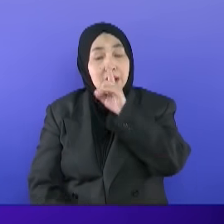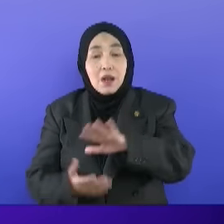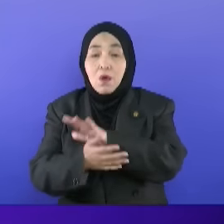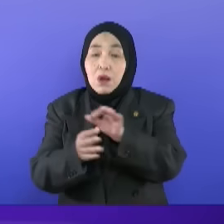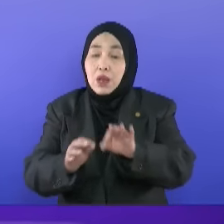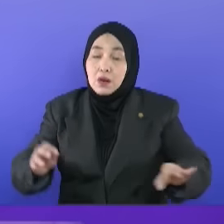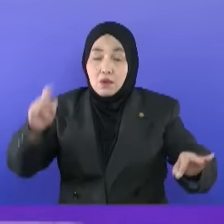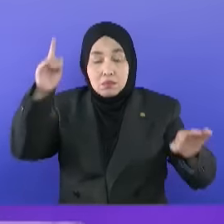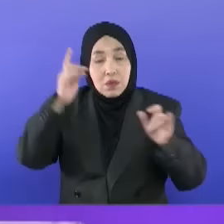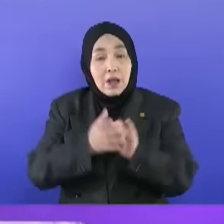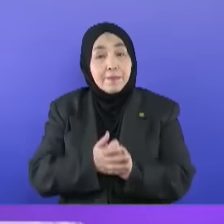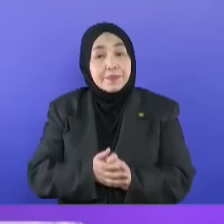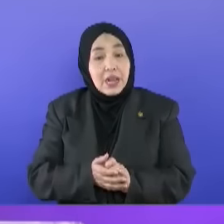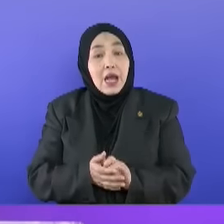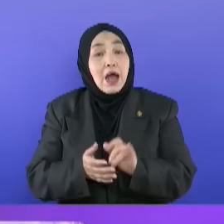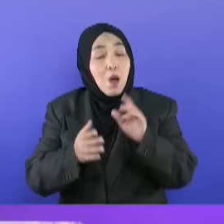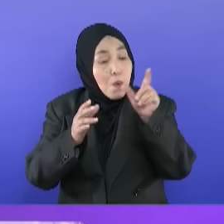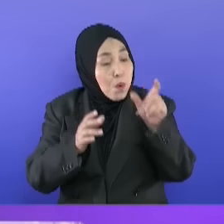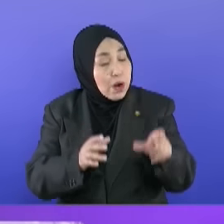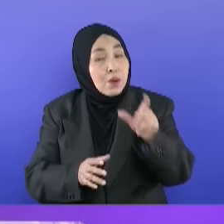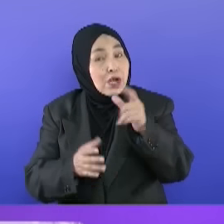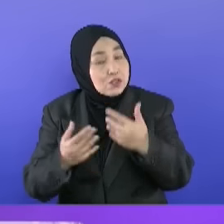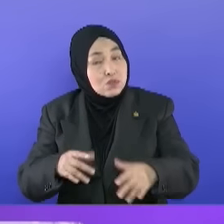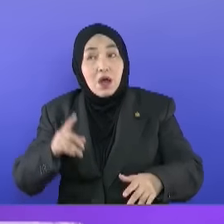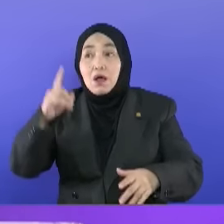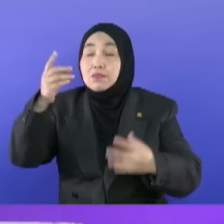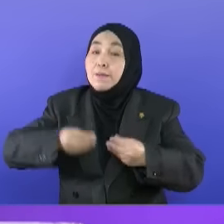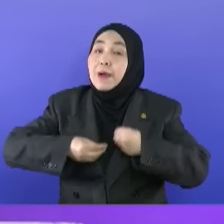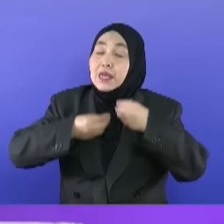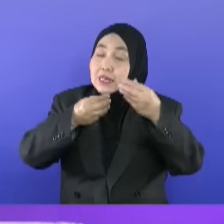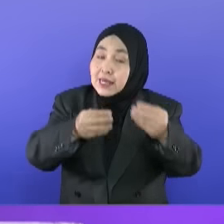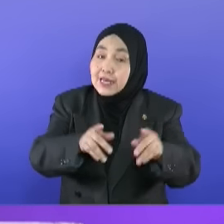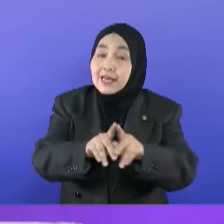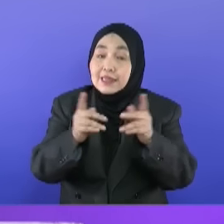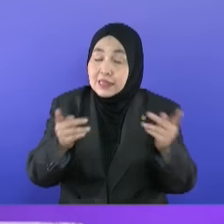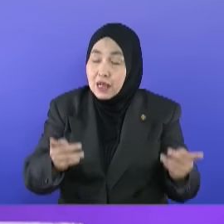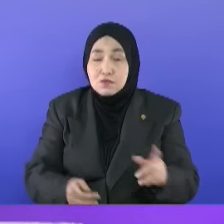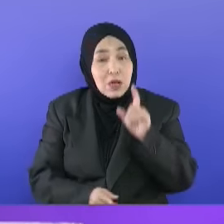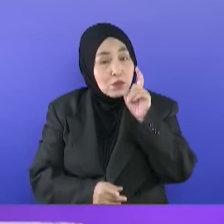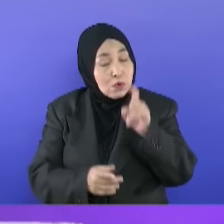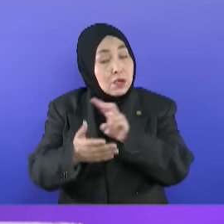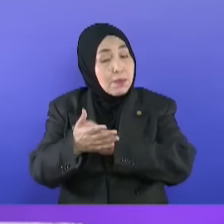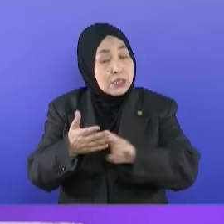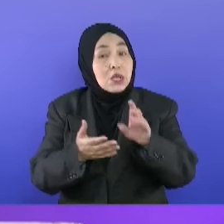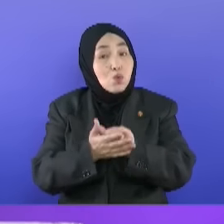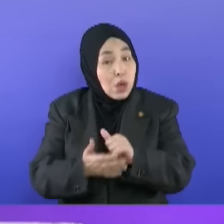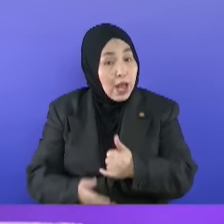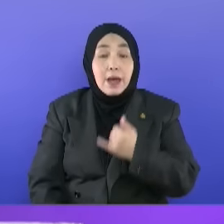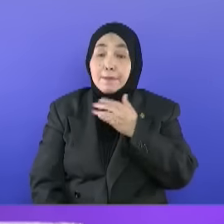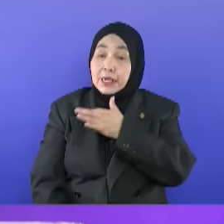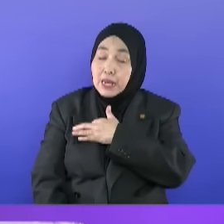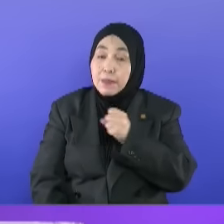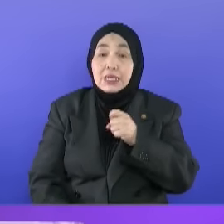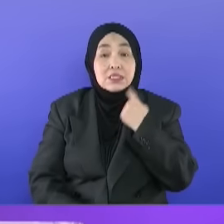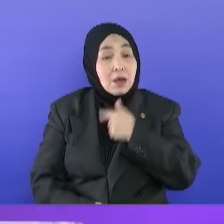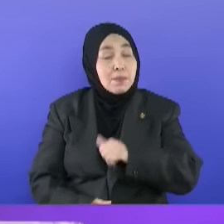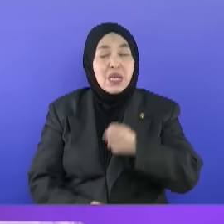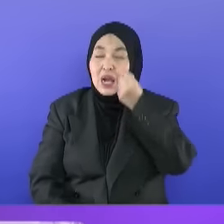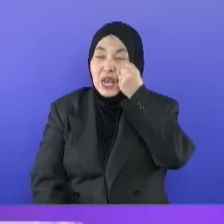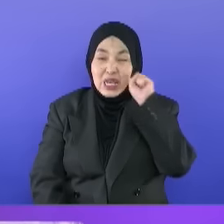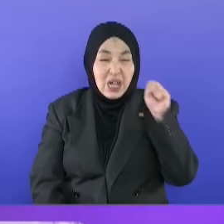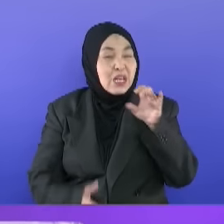Sadaqallahulazim. Sadaqallahulazim. Orang-orang yang telah kami berikan kitab, mereka membacanya sebagaimana yang sepatutnya. Mereka itulah yang beriman kepadanya. Dan barangsapa ingkar